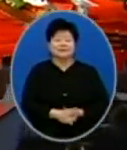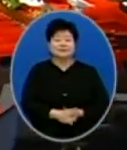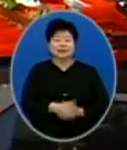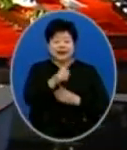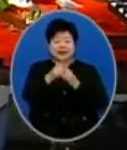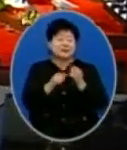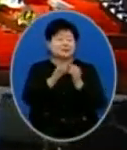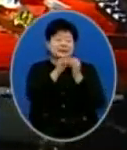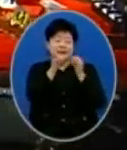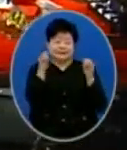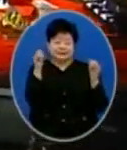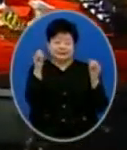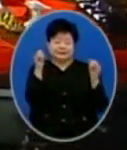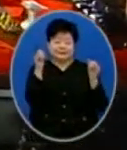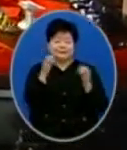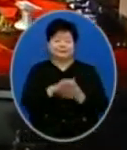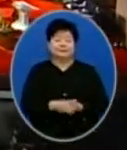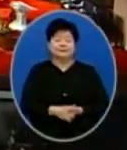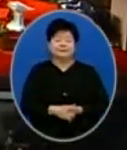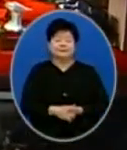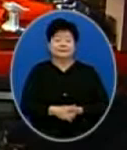하나님의 사람은